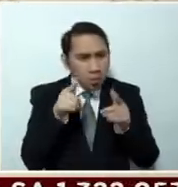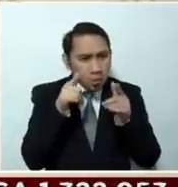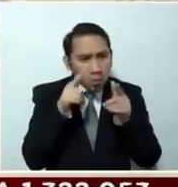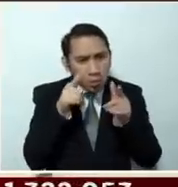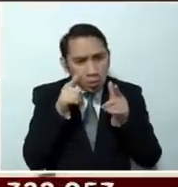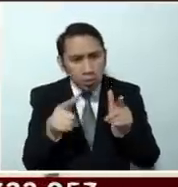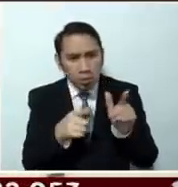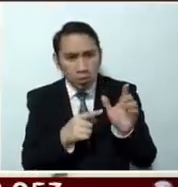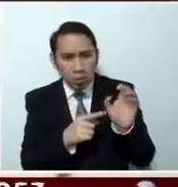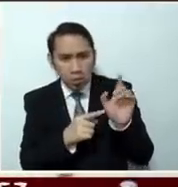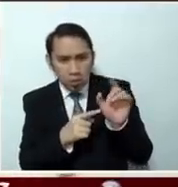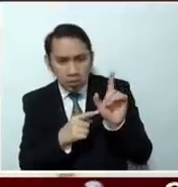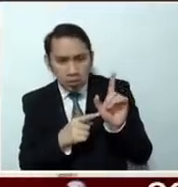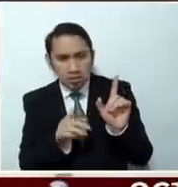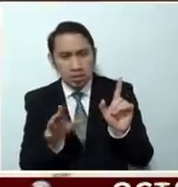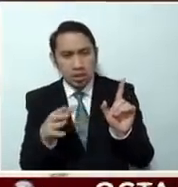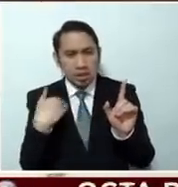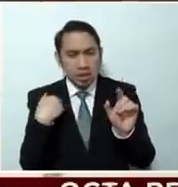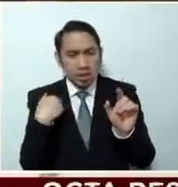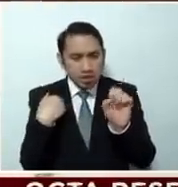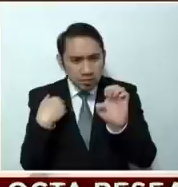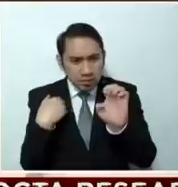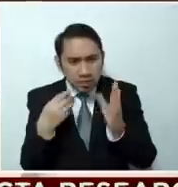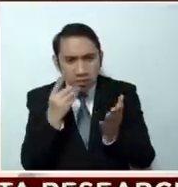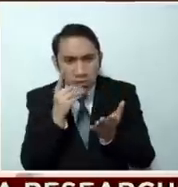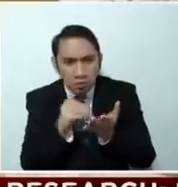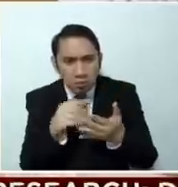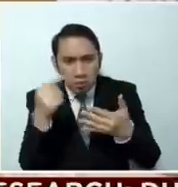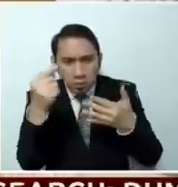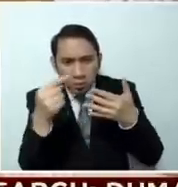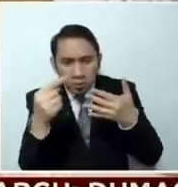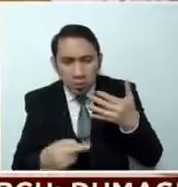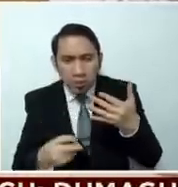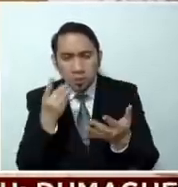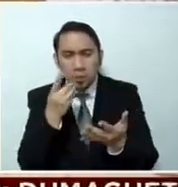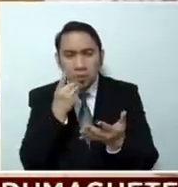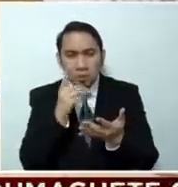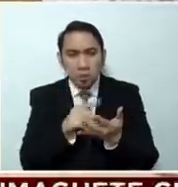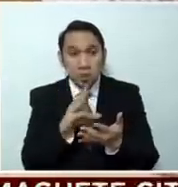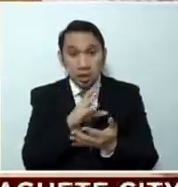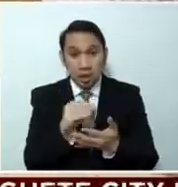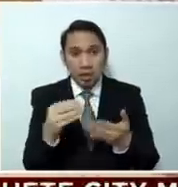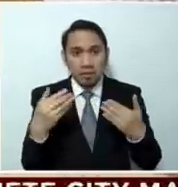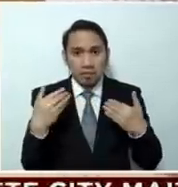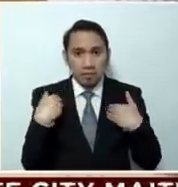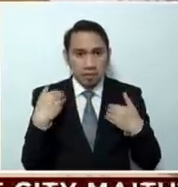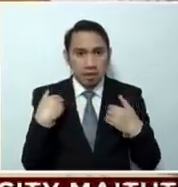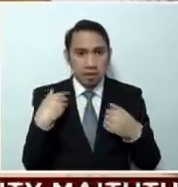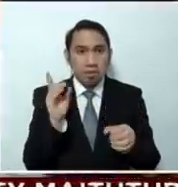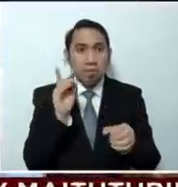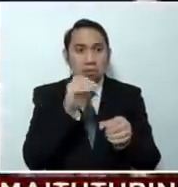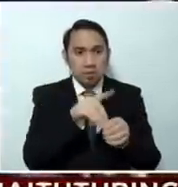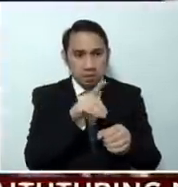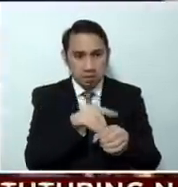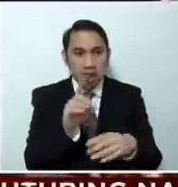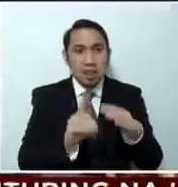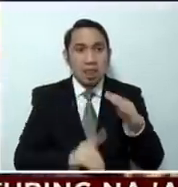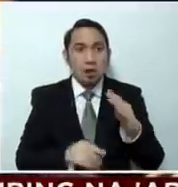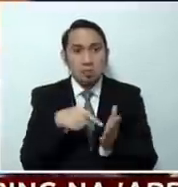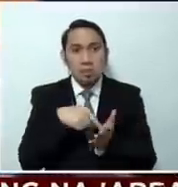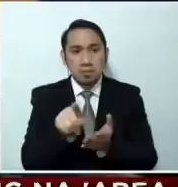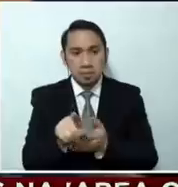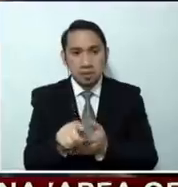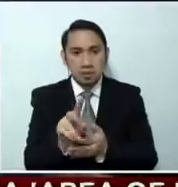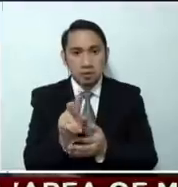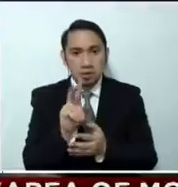pinakitang titulo, SEC registration at iba pang dokumento. Nakapag-down payment na sila ng 20 million pesos sa suspect. Nakatanggap na lang